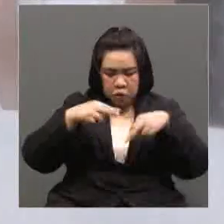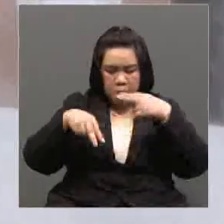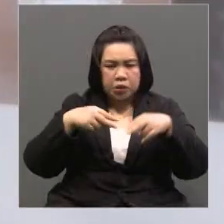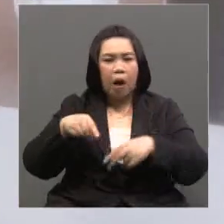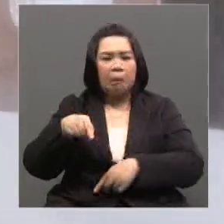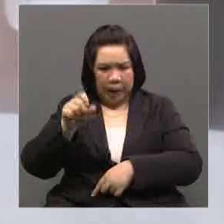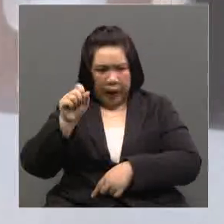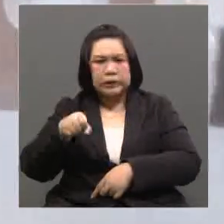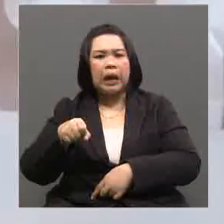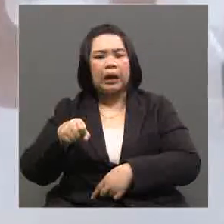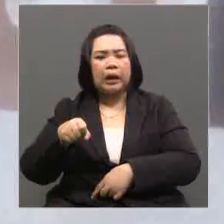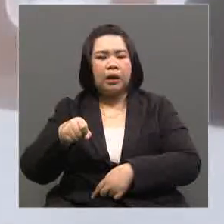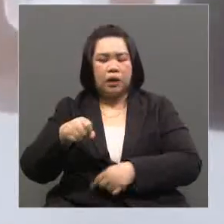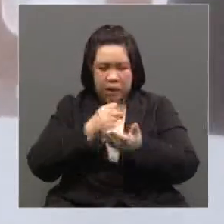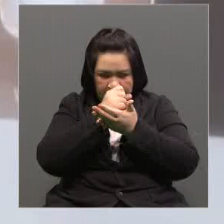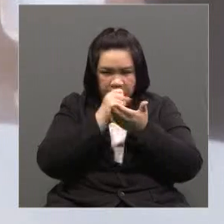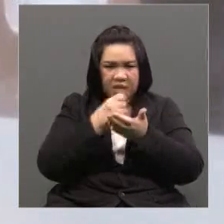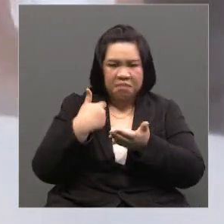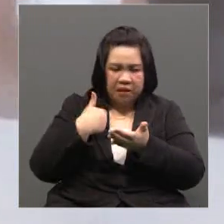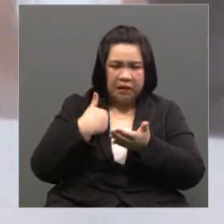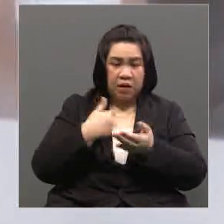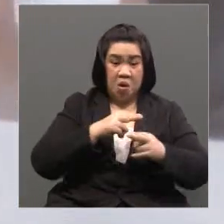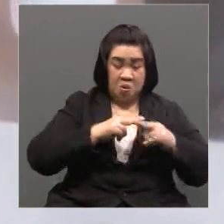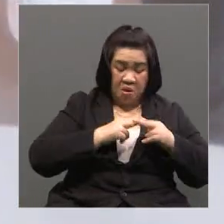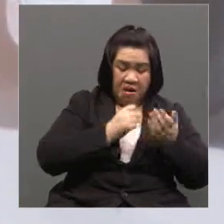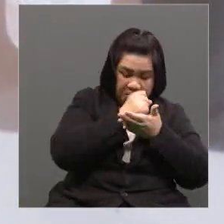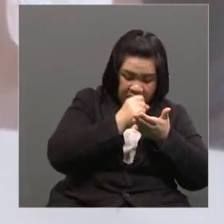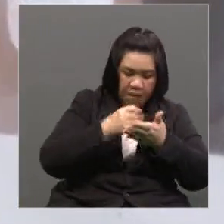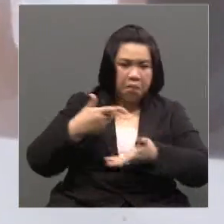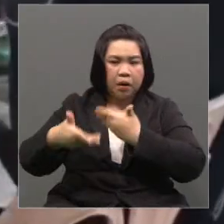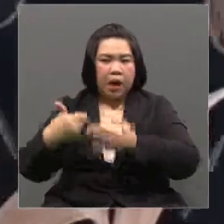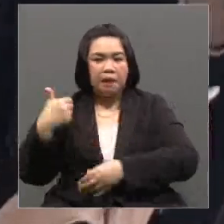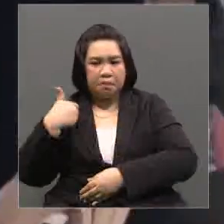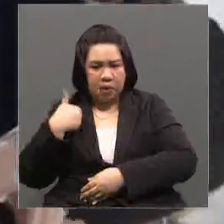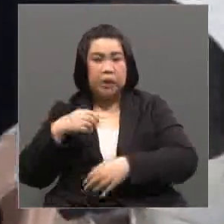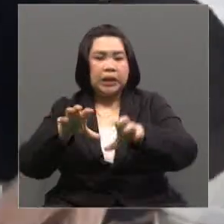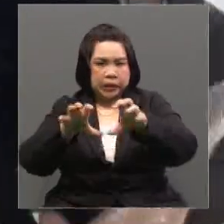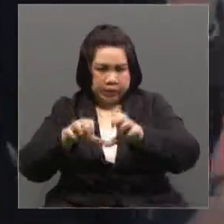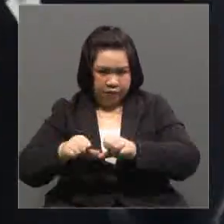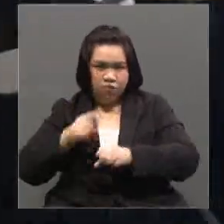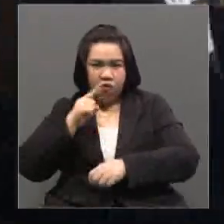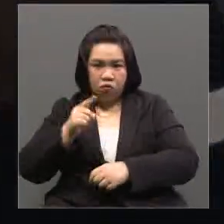ทั้งเสพเองแล้วก็ทั้งขายให้กับคนในหมู่บ้านเจ้าหน้าที่ก็คุมตัวส่งดำเนินคดีต่อไปครับ